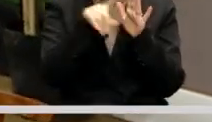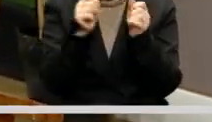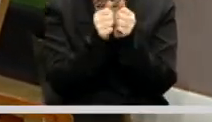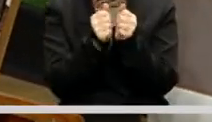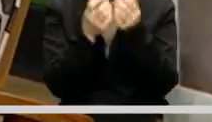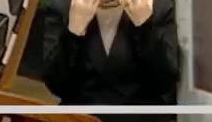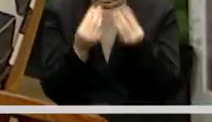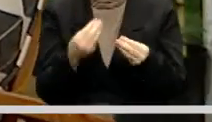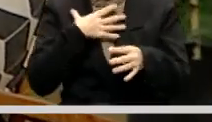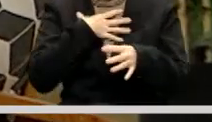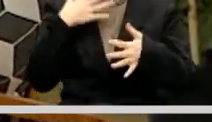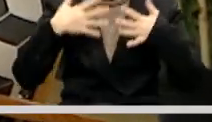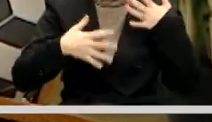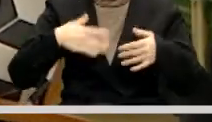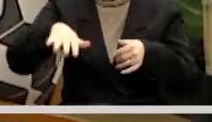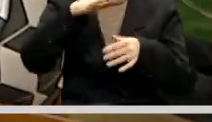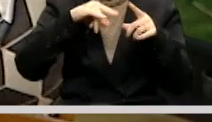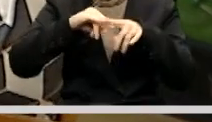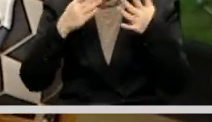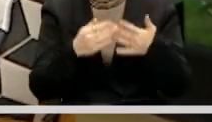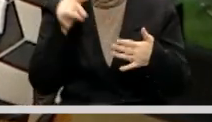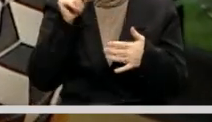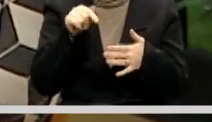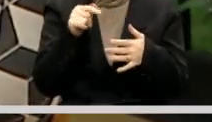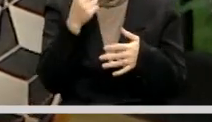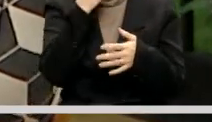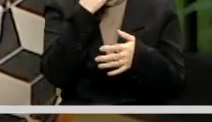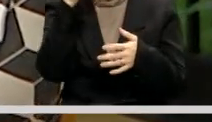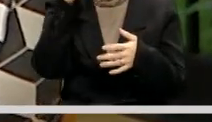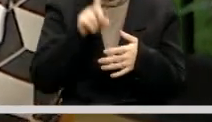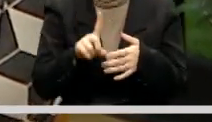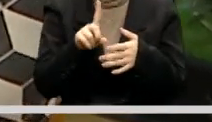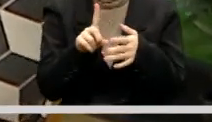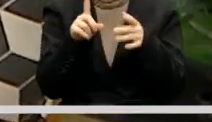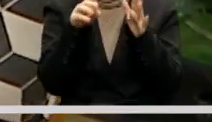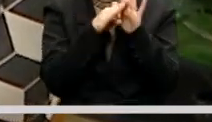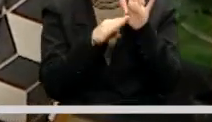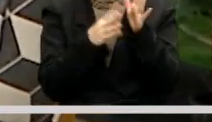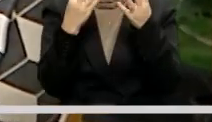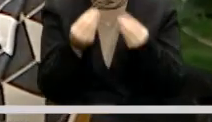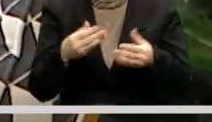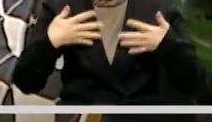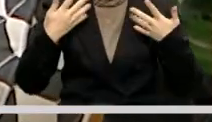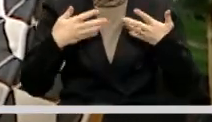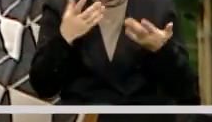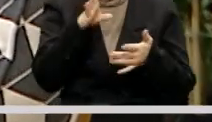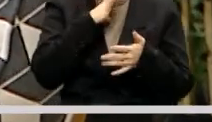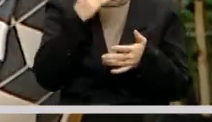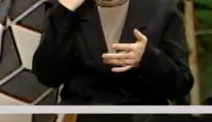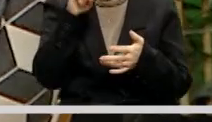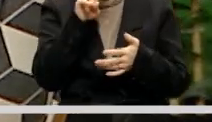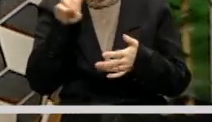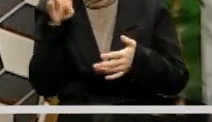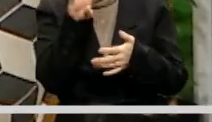Güne Merhaba'ya hepiniz hoş geldiniz. Bugün yılın ilk yayınını yapacağız. Biraz heyecanlıyız, biraz böyle daha farklı hissediyoruz. 2023 diyoruz